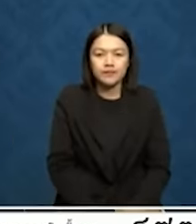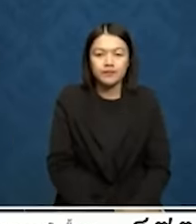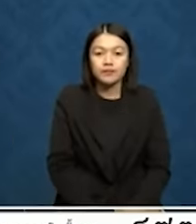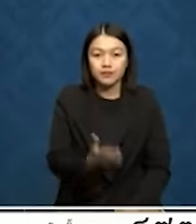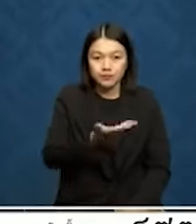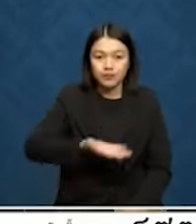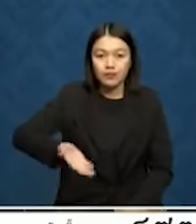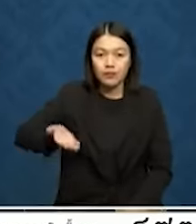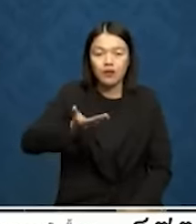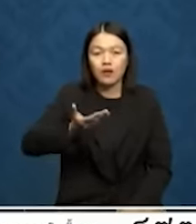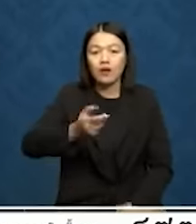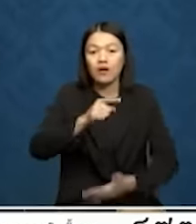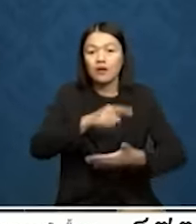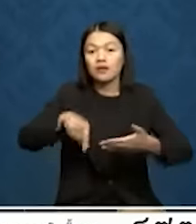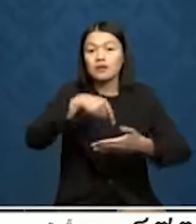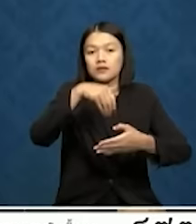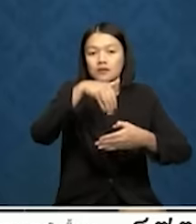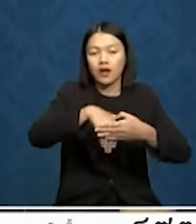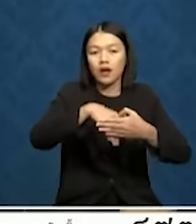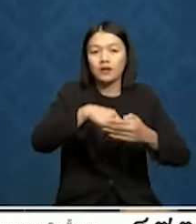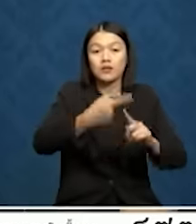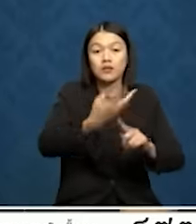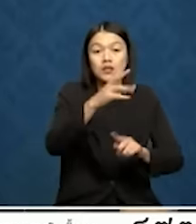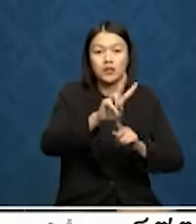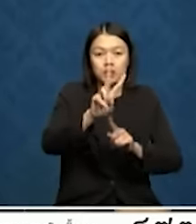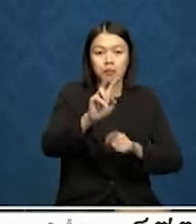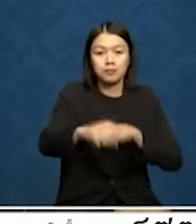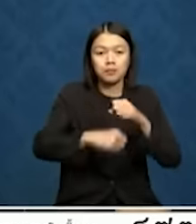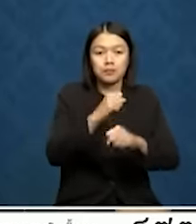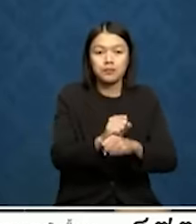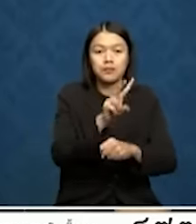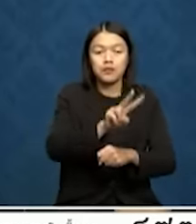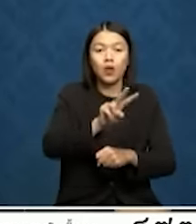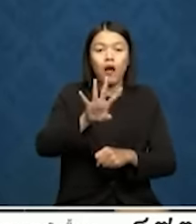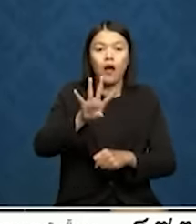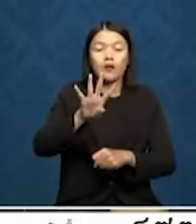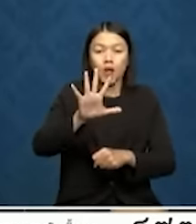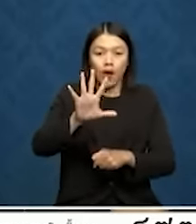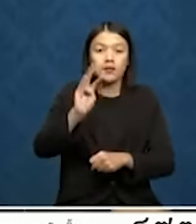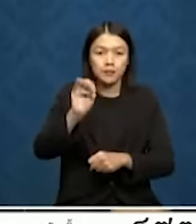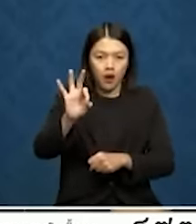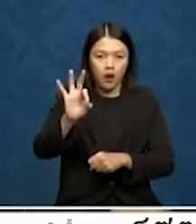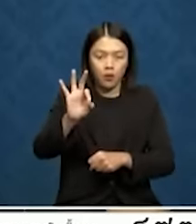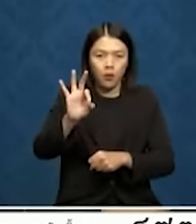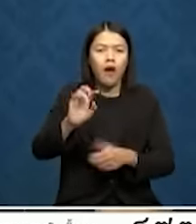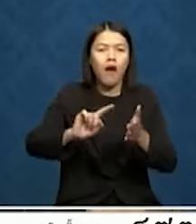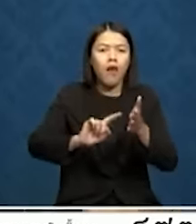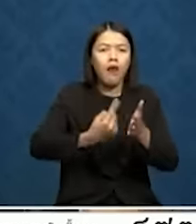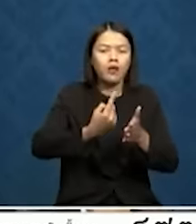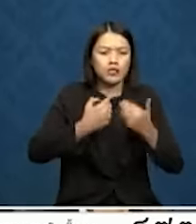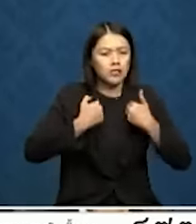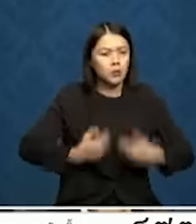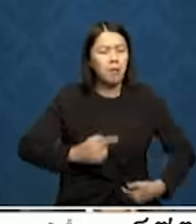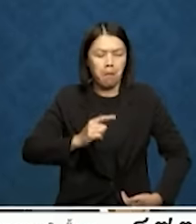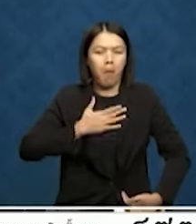ทุกท่านครับการเลือกตั้งในวันที่2เมษายน2549ถือเป็นการเลือกตั้งครั้งแรกในชีวิตของ